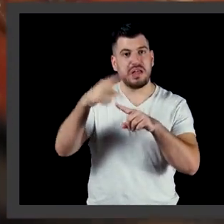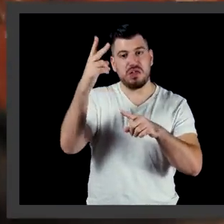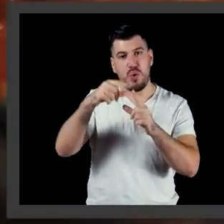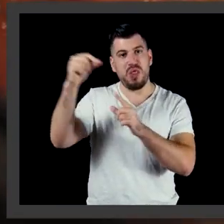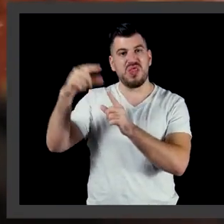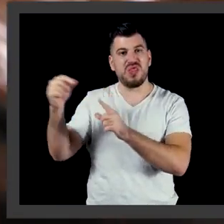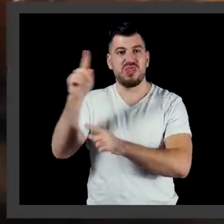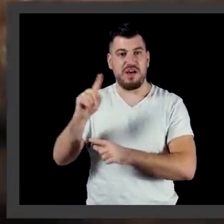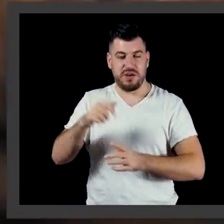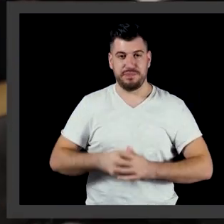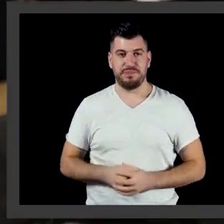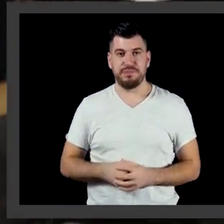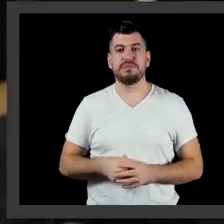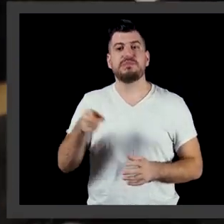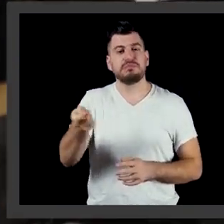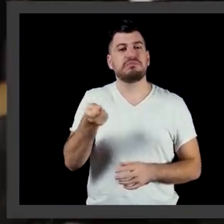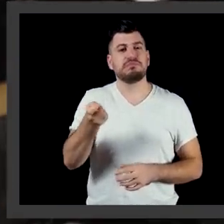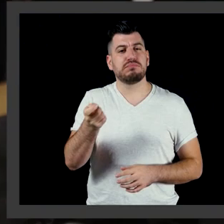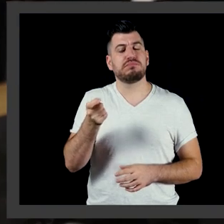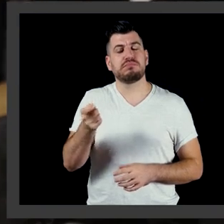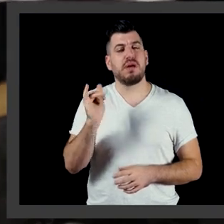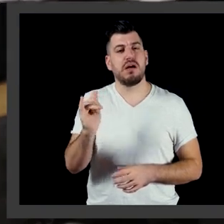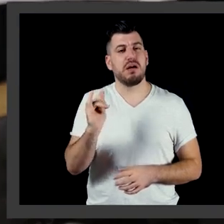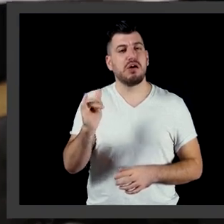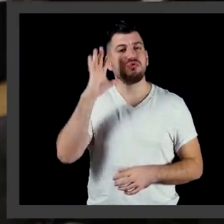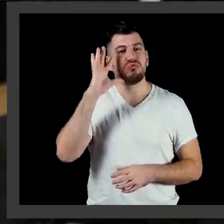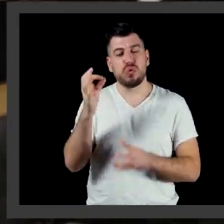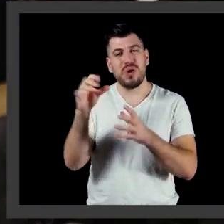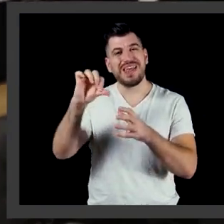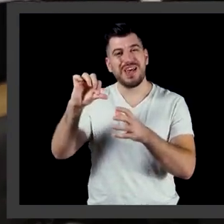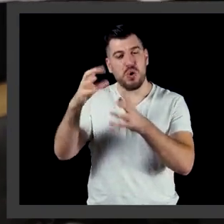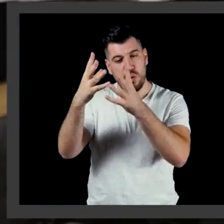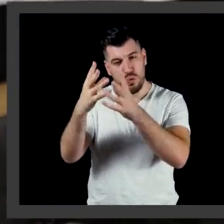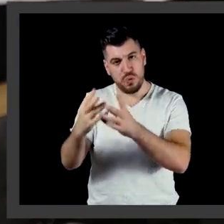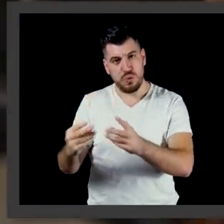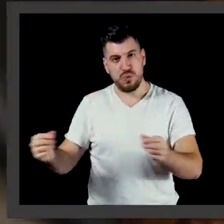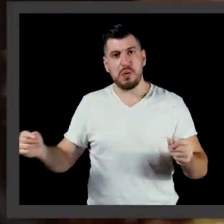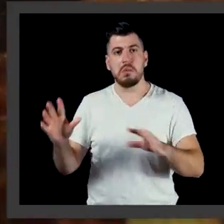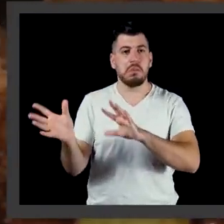Μαγειρεύουμε σε σιγανή φωτιά μέχρι που να πιει όλα τα υγρά του το φαγητό για 10-20 λεπτάκια.